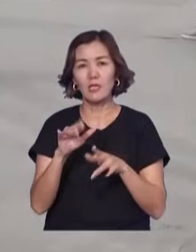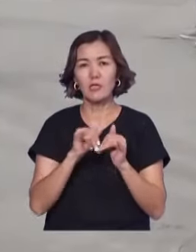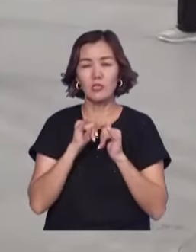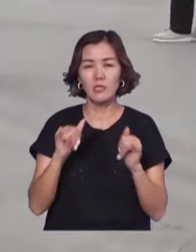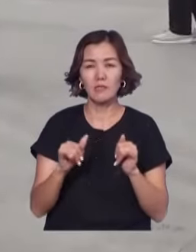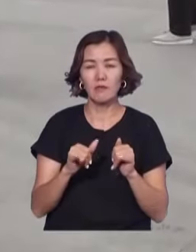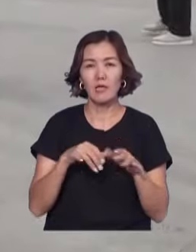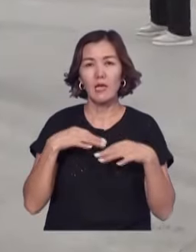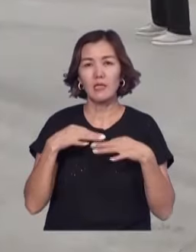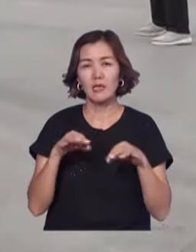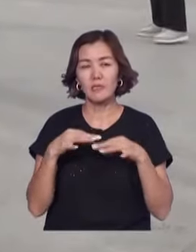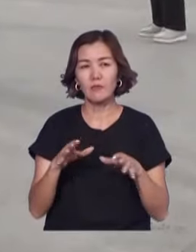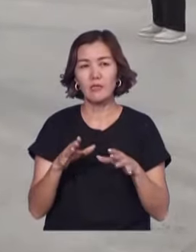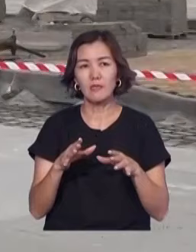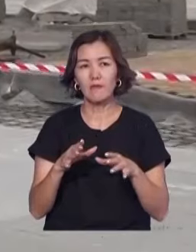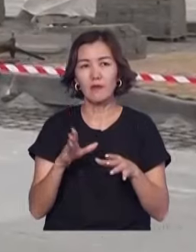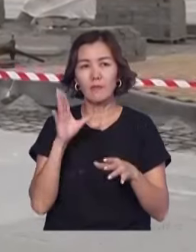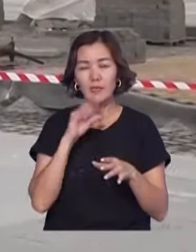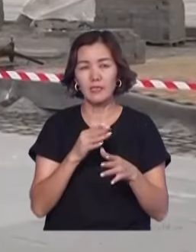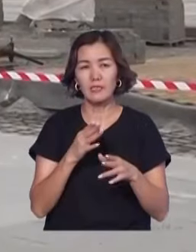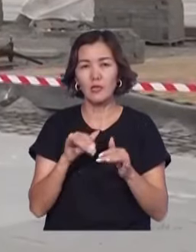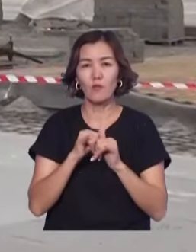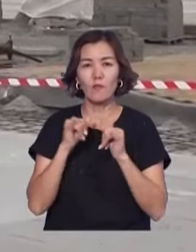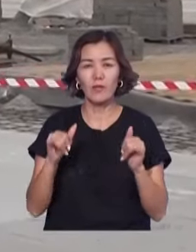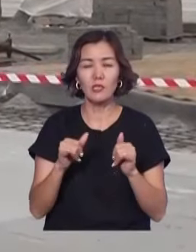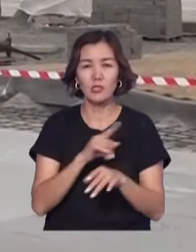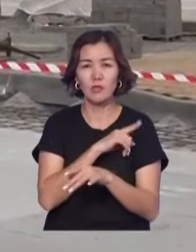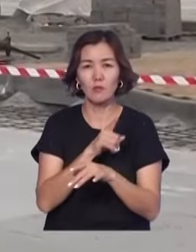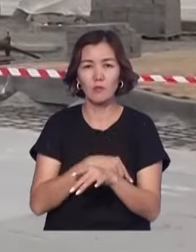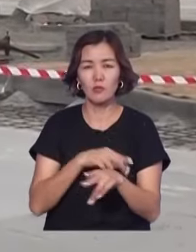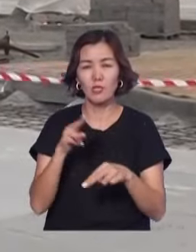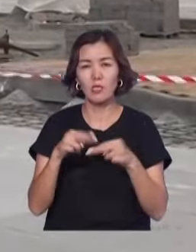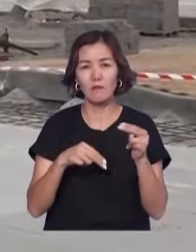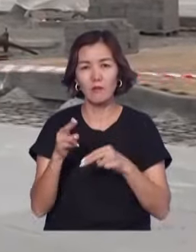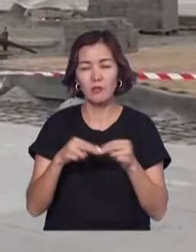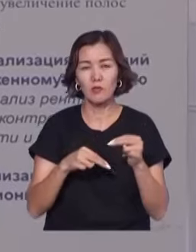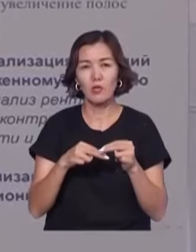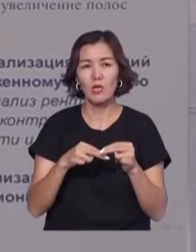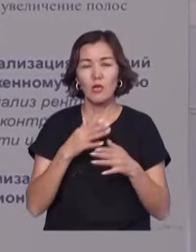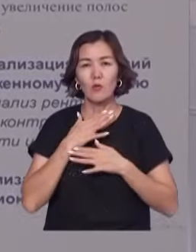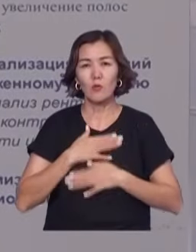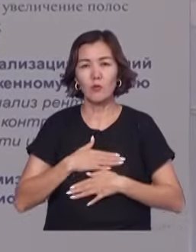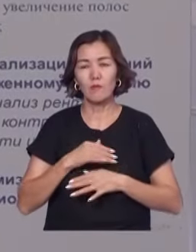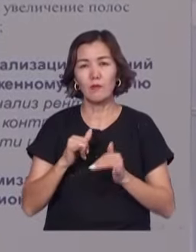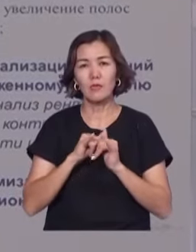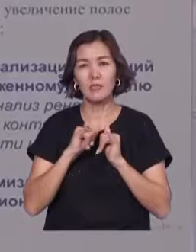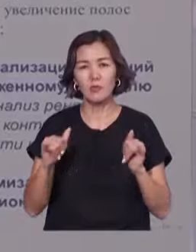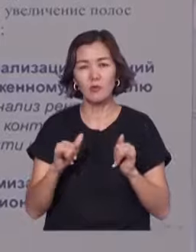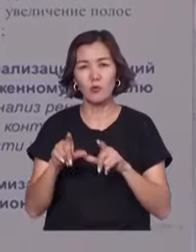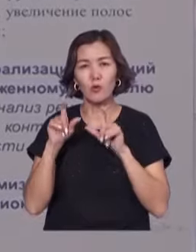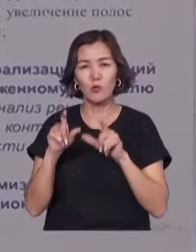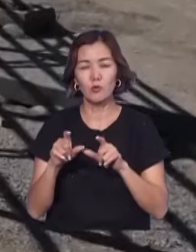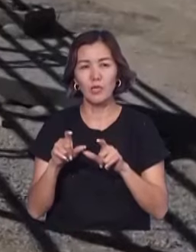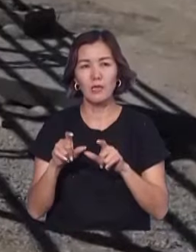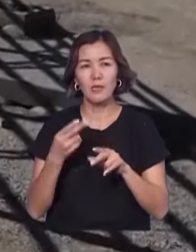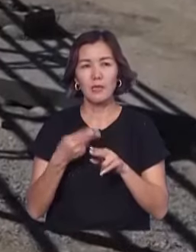развитие транспортно-логистического потенциала и увеличение мощности инфраструктуры для удовлетворения растущего грузопотока. Стоит